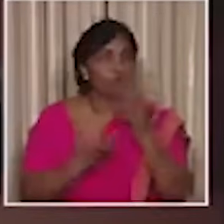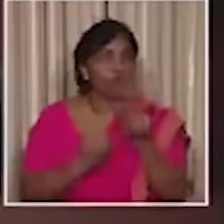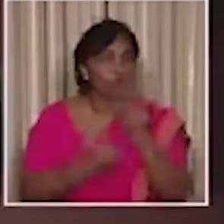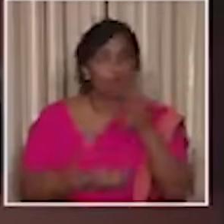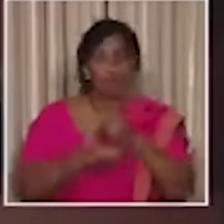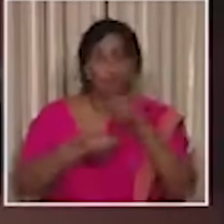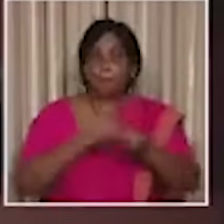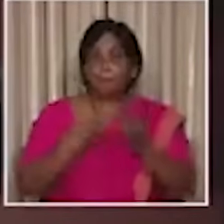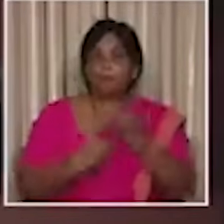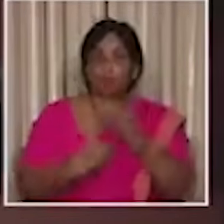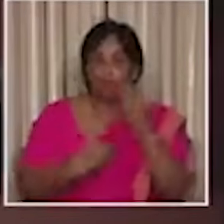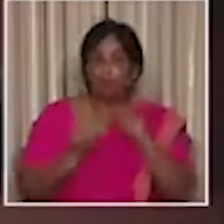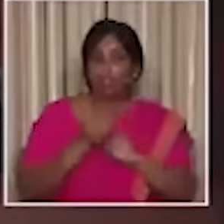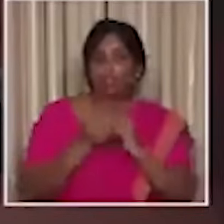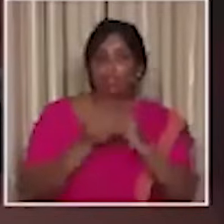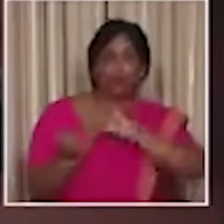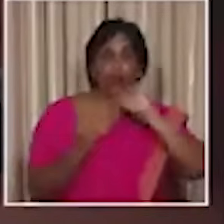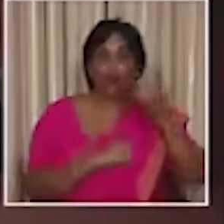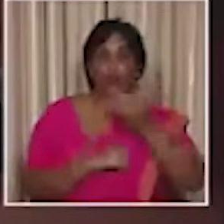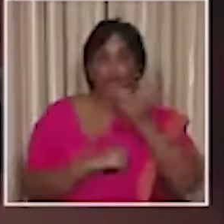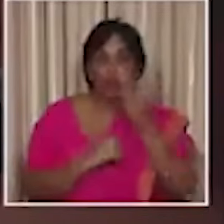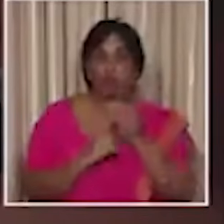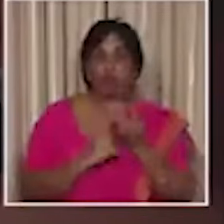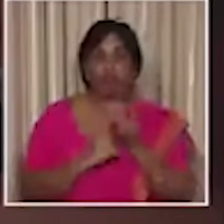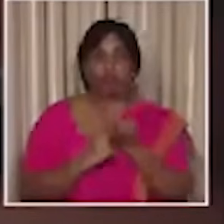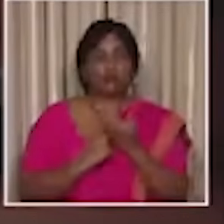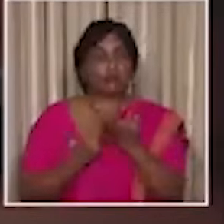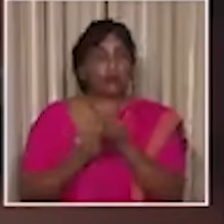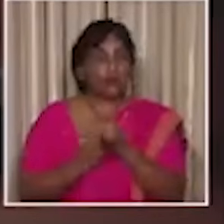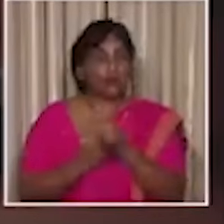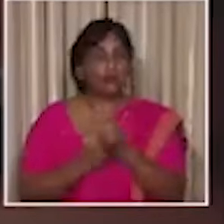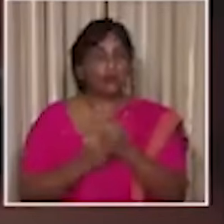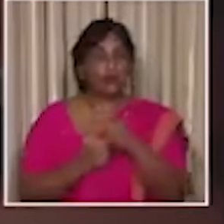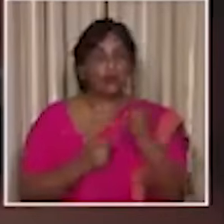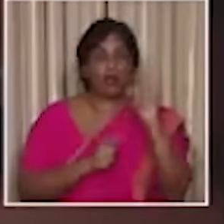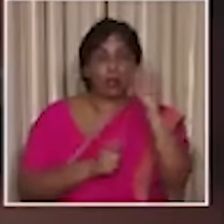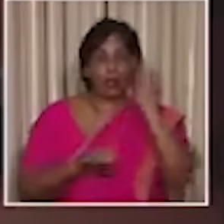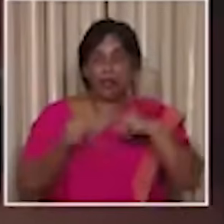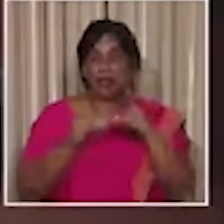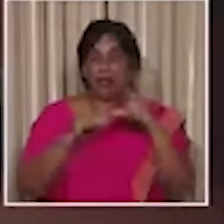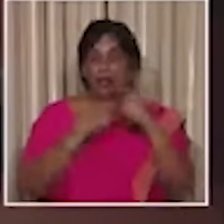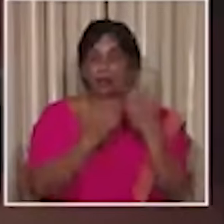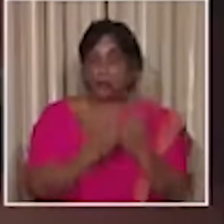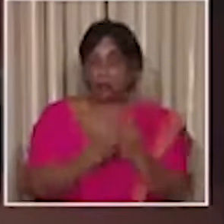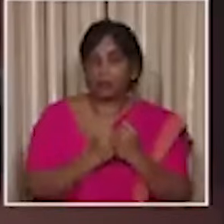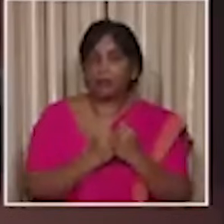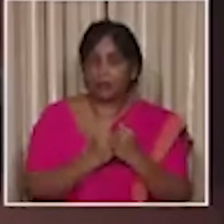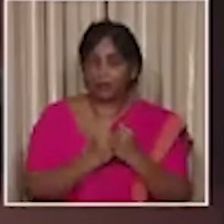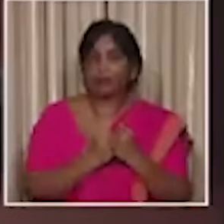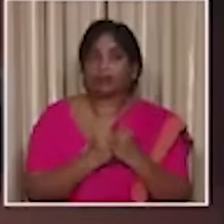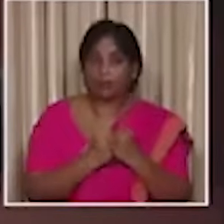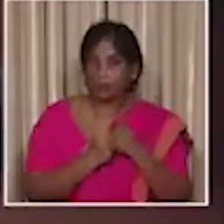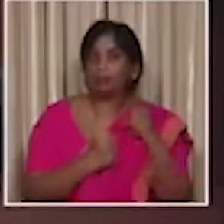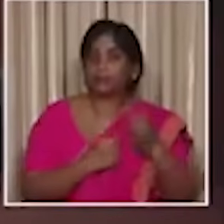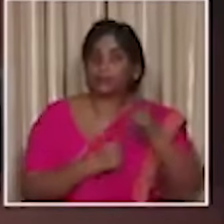karan puluang kart, ada satu sir badu dan puluang kart, ada sampatak mili digan puluang kart, ada patalaga benim palapatra gan puluang kamang ilang dawasi ana mineral sand dek,